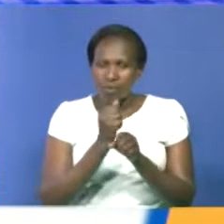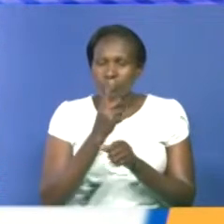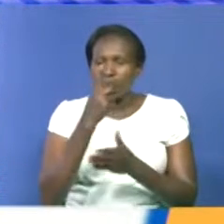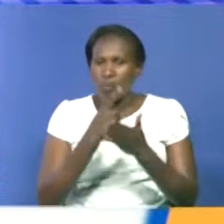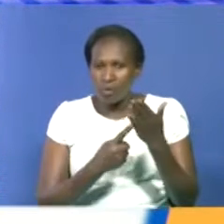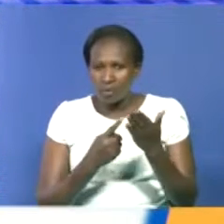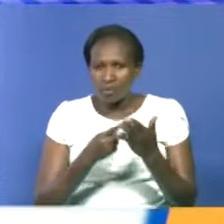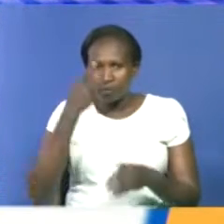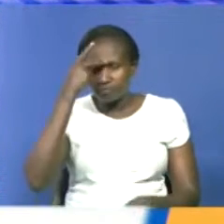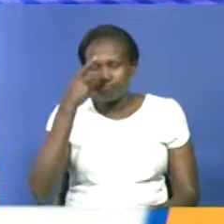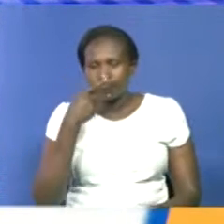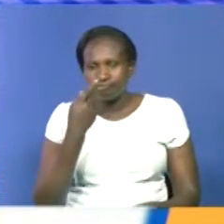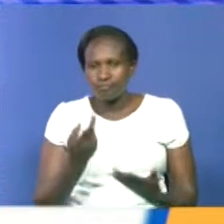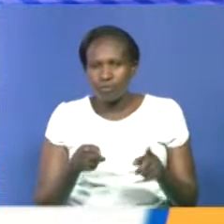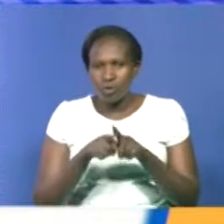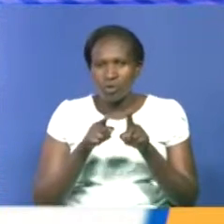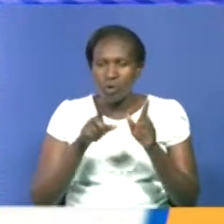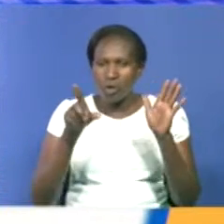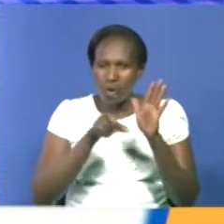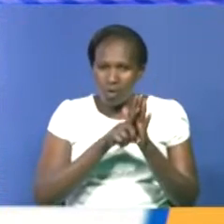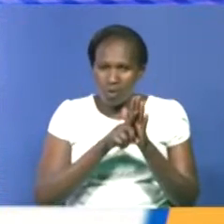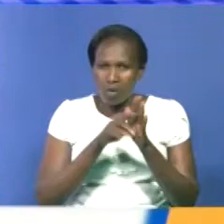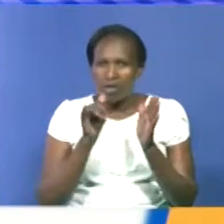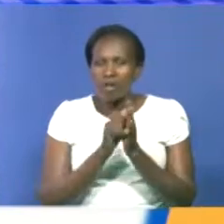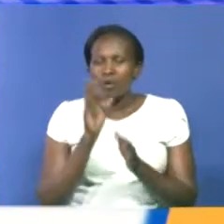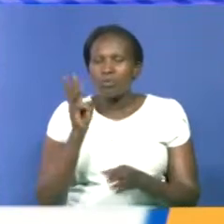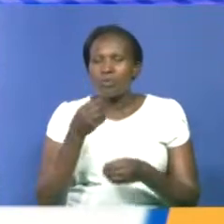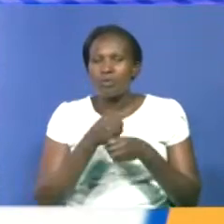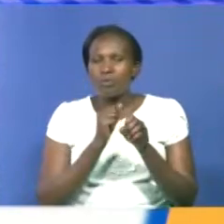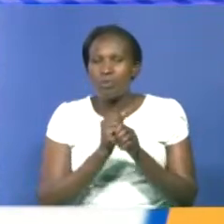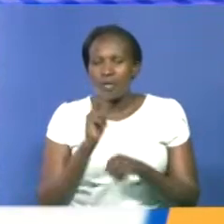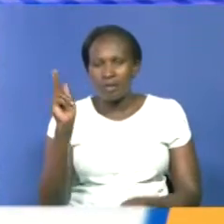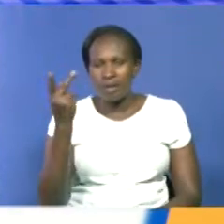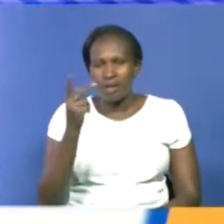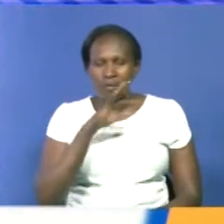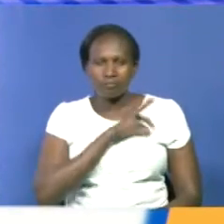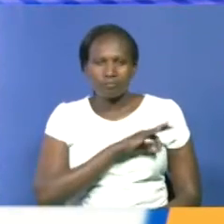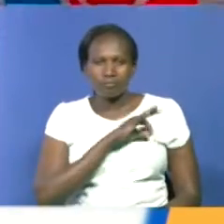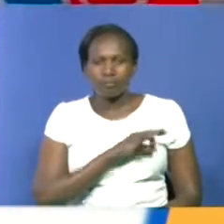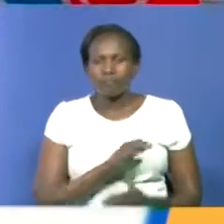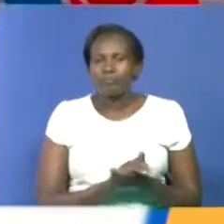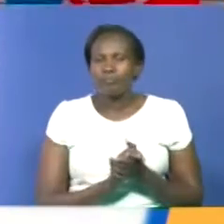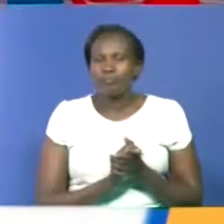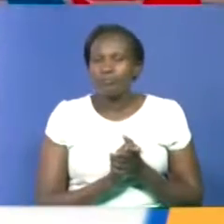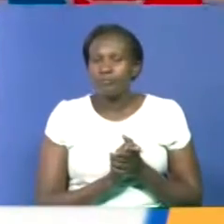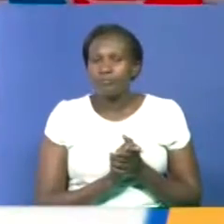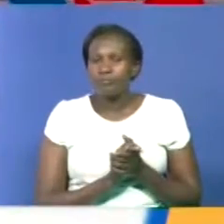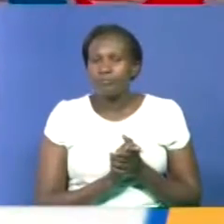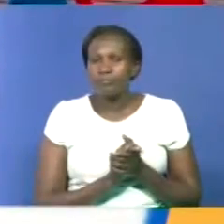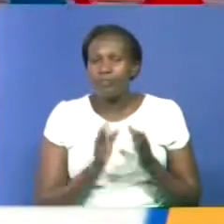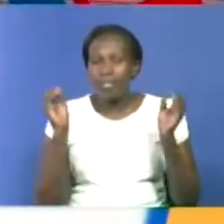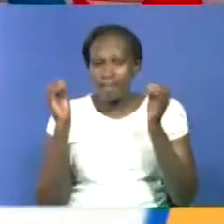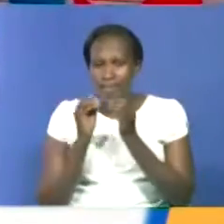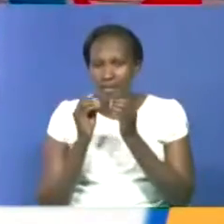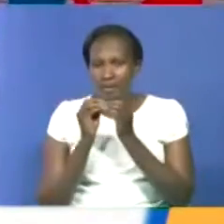sera, mikakati na sheria itakayohakikisha Kenya inanufaika na maji yake. Kenya ni mwenyeji wa kongamano la